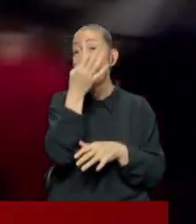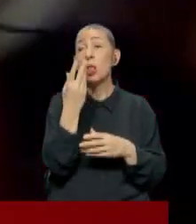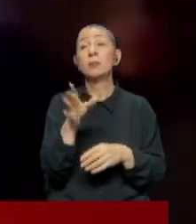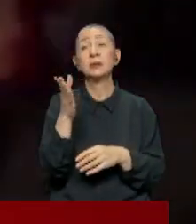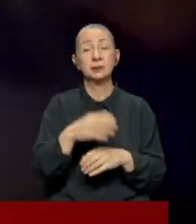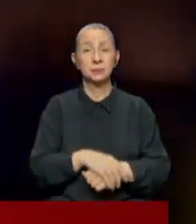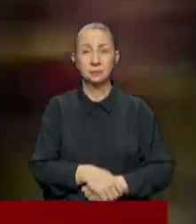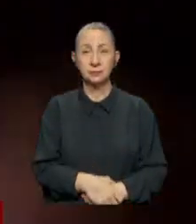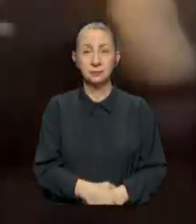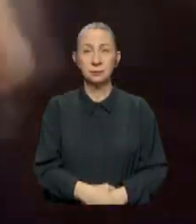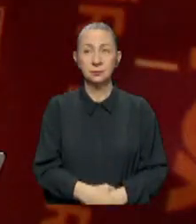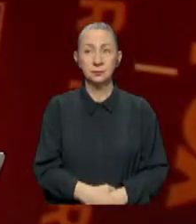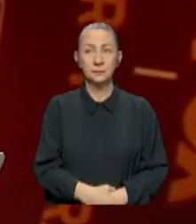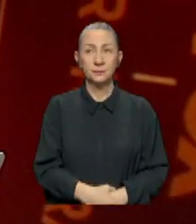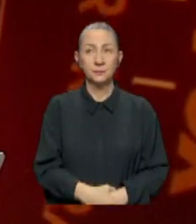olmadı.